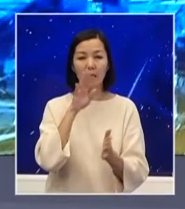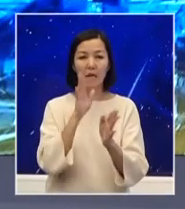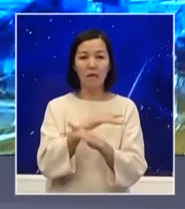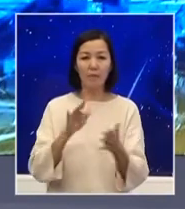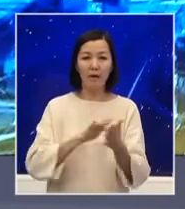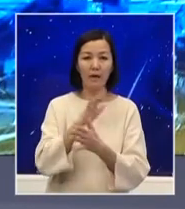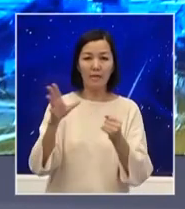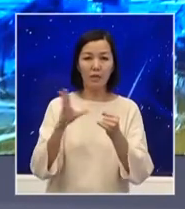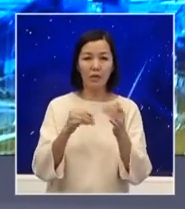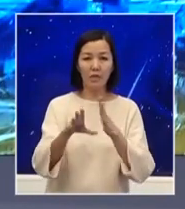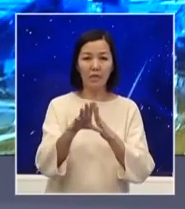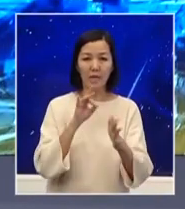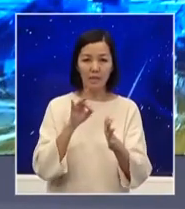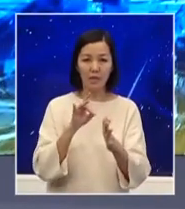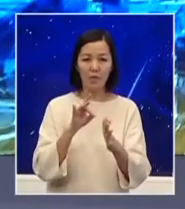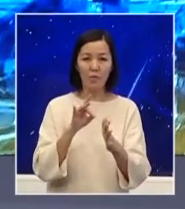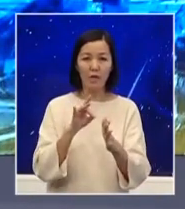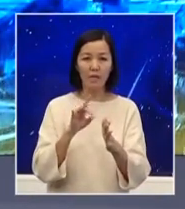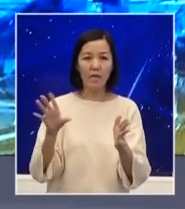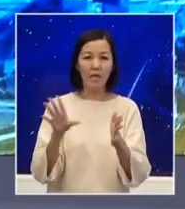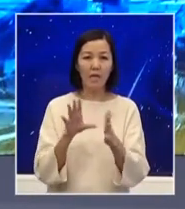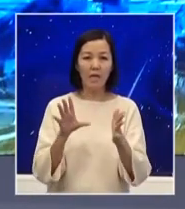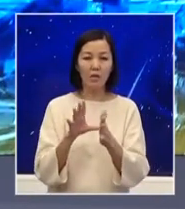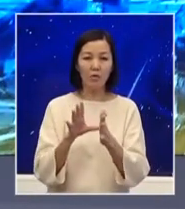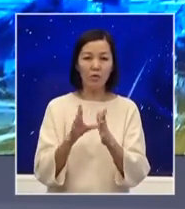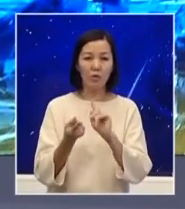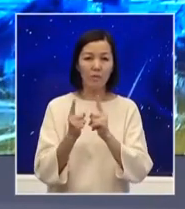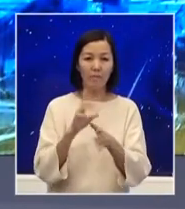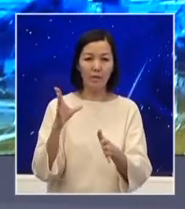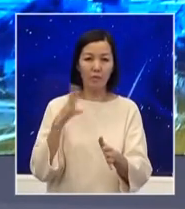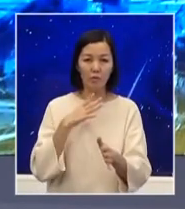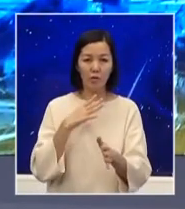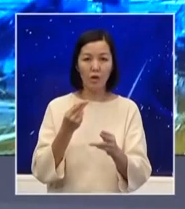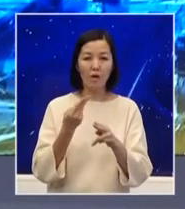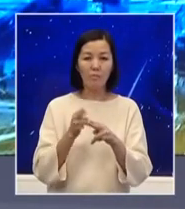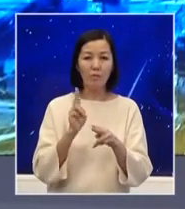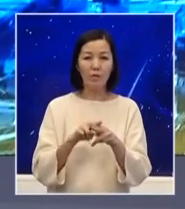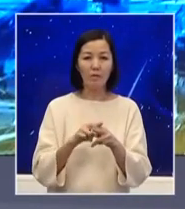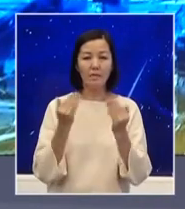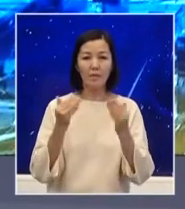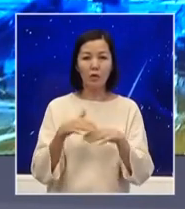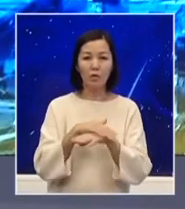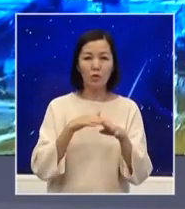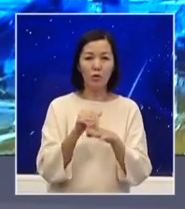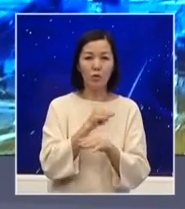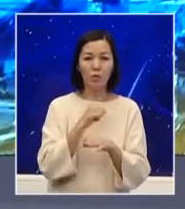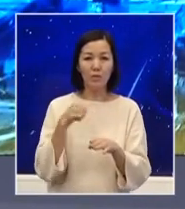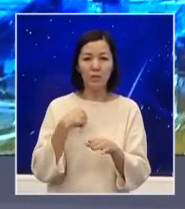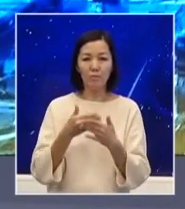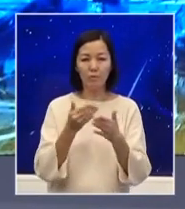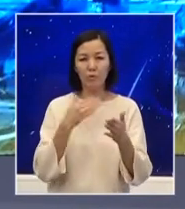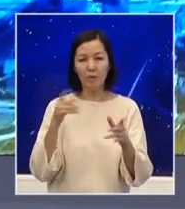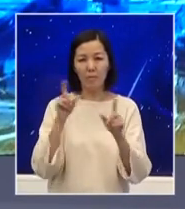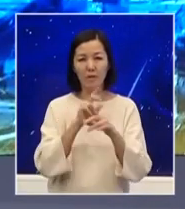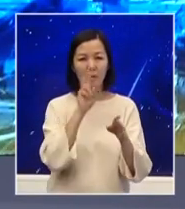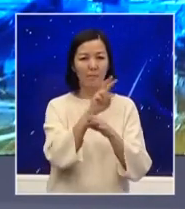және Қапшығай қаласында жер телімдерін таңдау әрі рәсімдеу толық электронды форматқа көшіріледі. Бұл дегеніміз енді тұрғындар бұрынғыдай